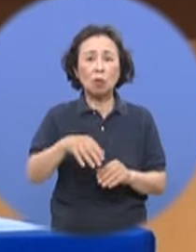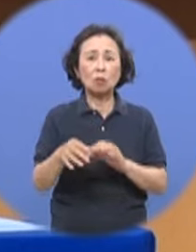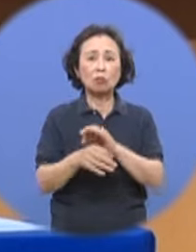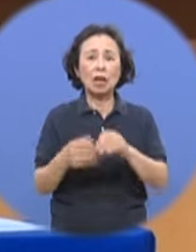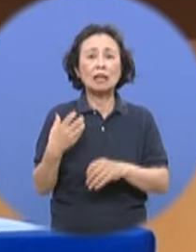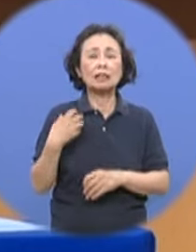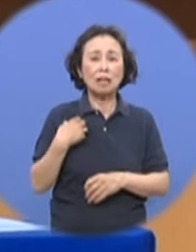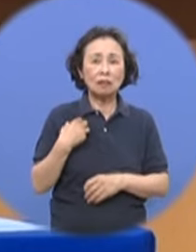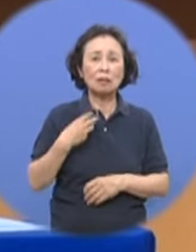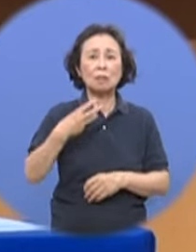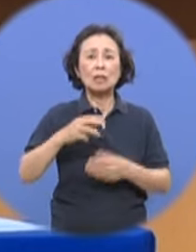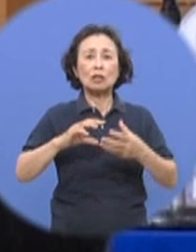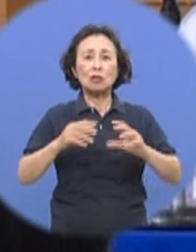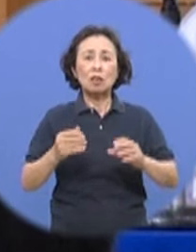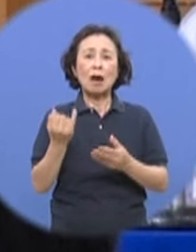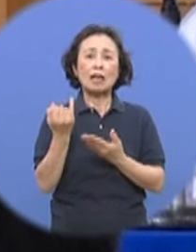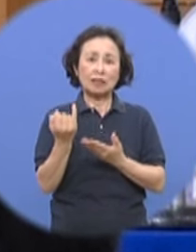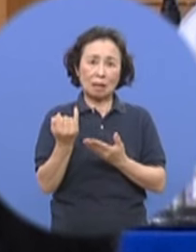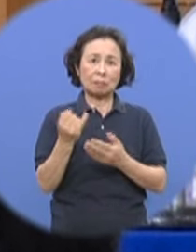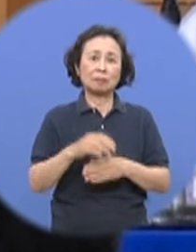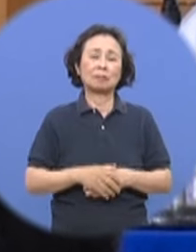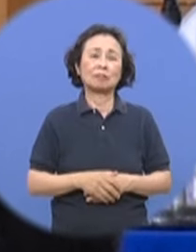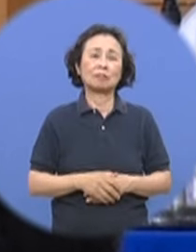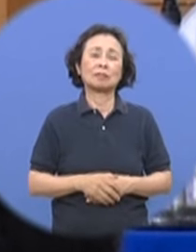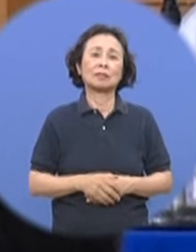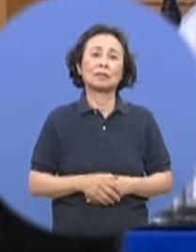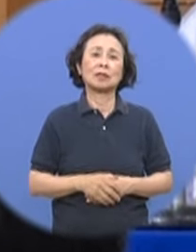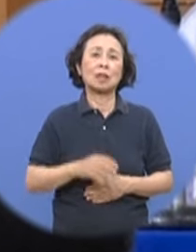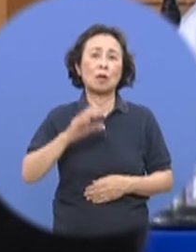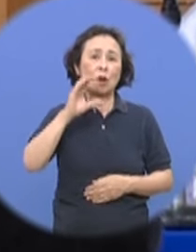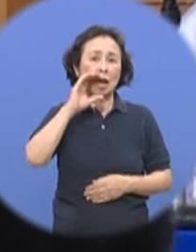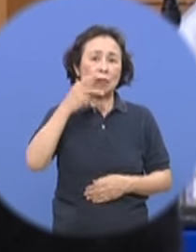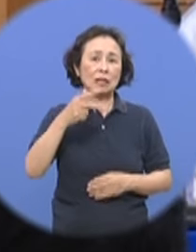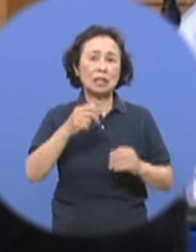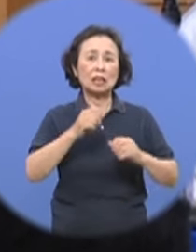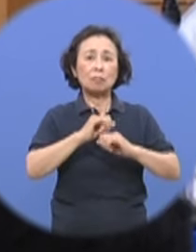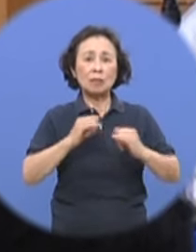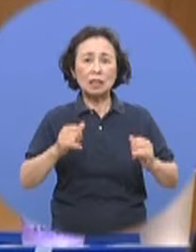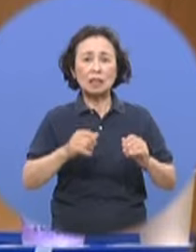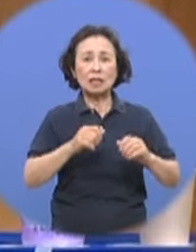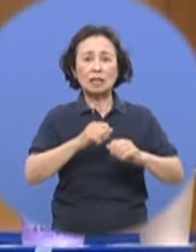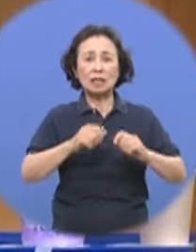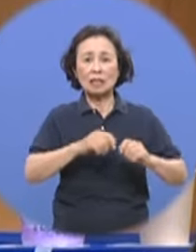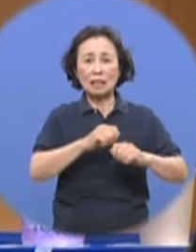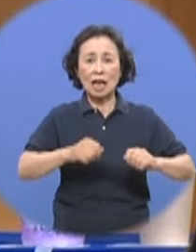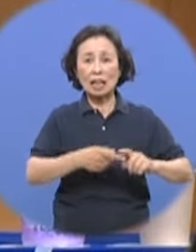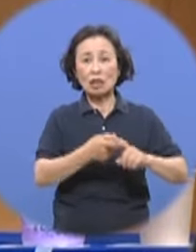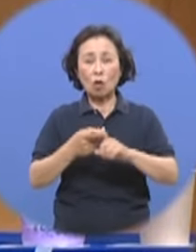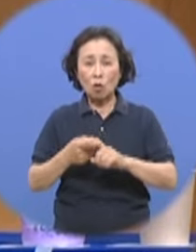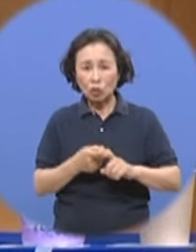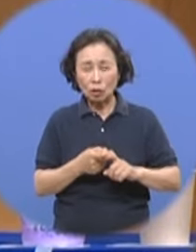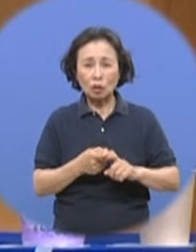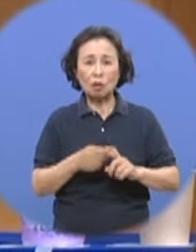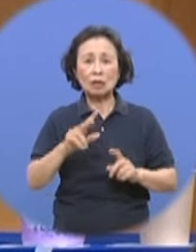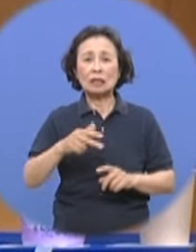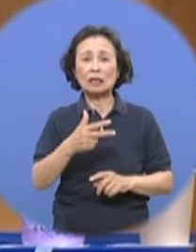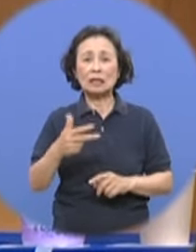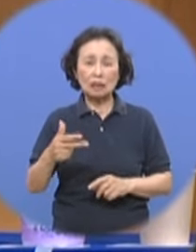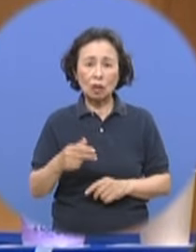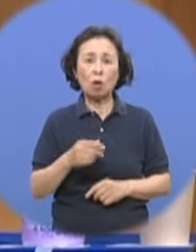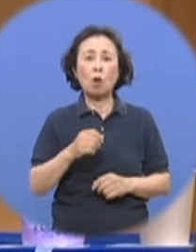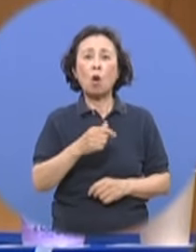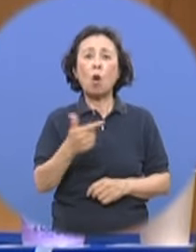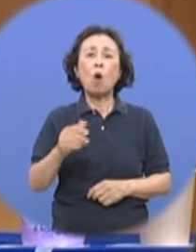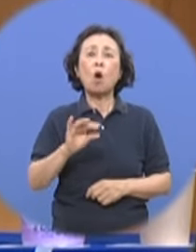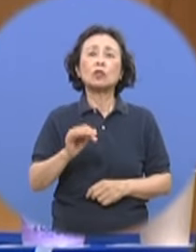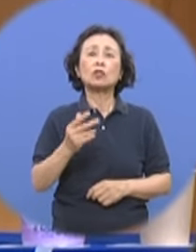している三井和真紀さん、和歌山市民生活協同組合常勤理事の大塚隆盛さん、